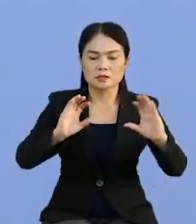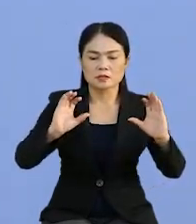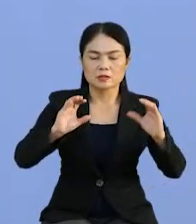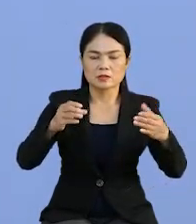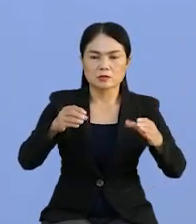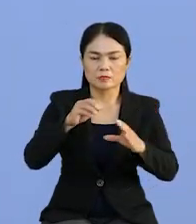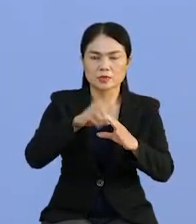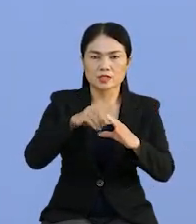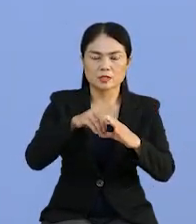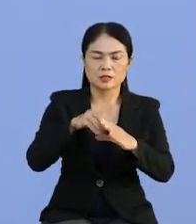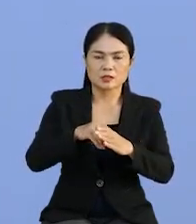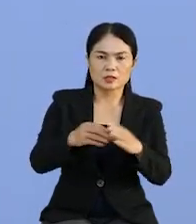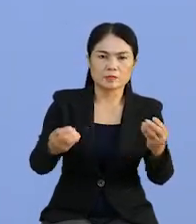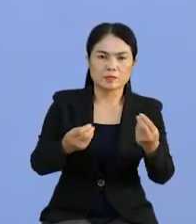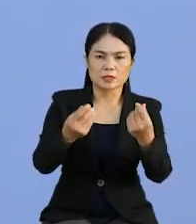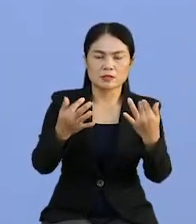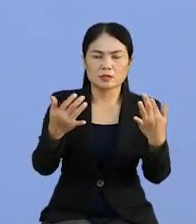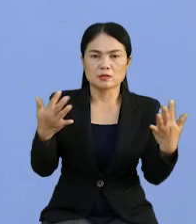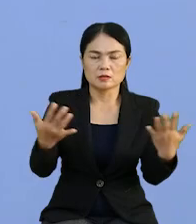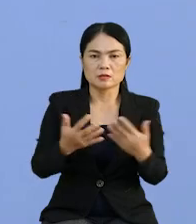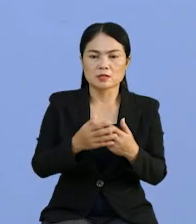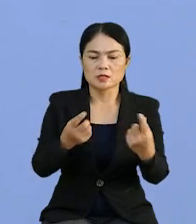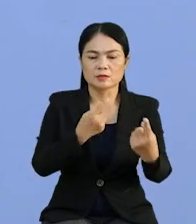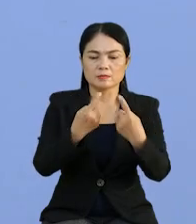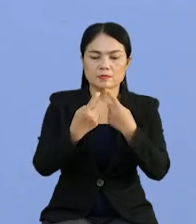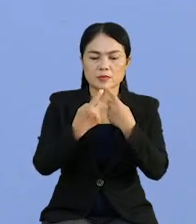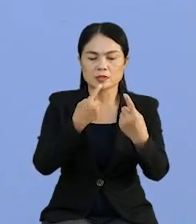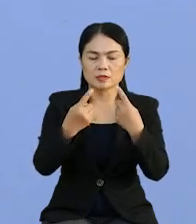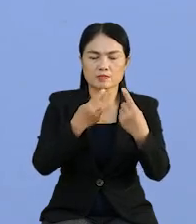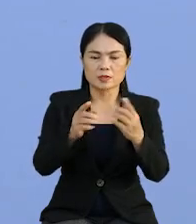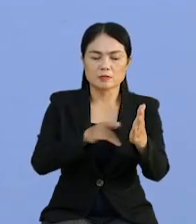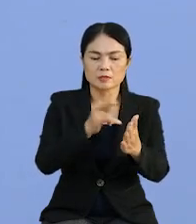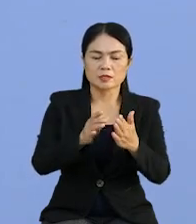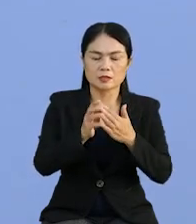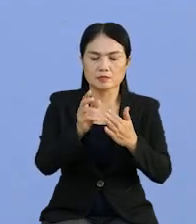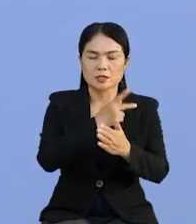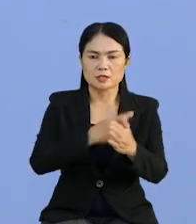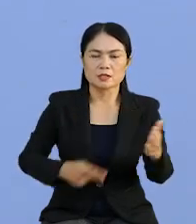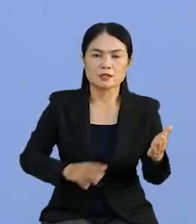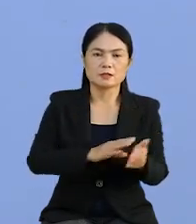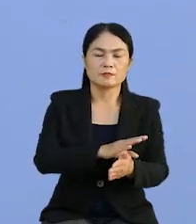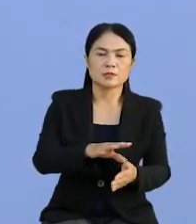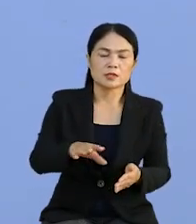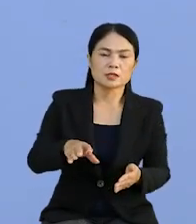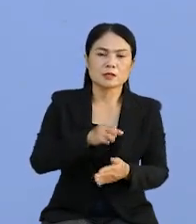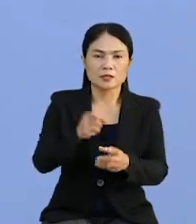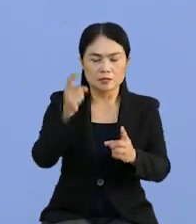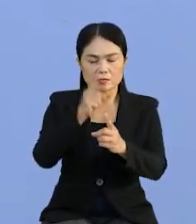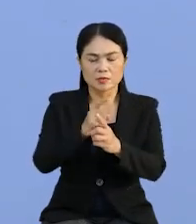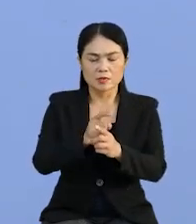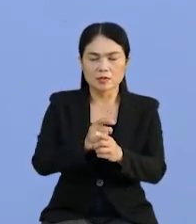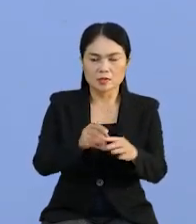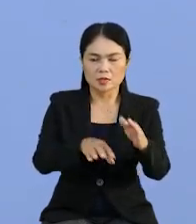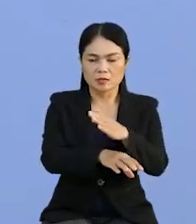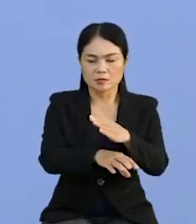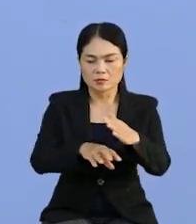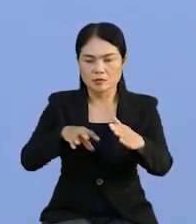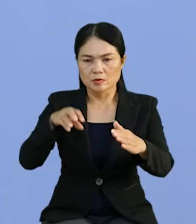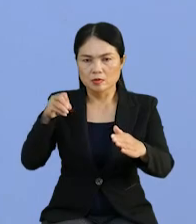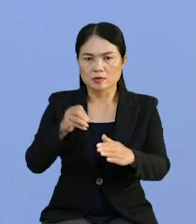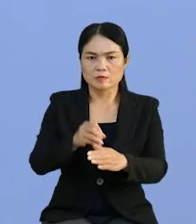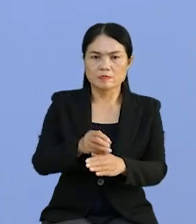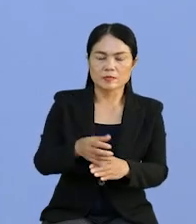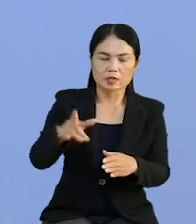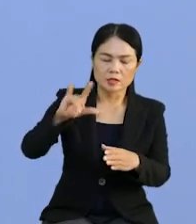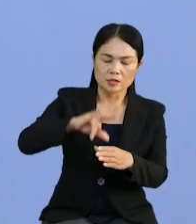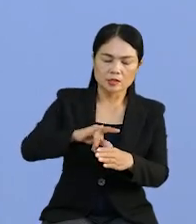หุ้นวินิยกตนจีจานกำปองจอจาเฉียมวยรีรัฐาภิบาลกัมพูชีดามใบบอมเปล่งการ์ดในขนมส